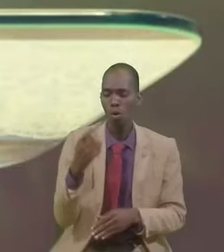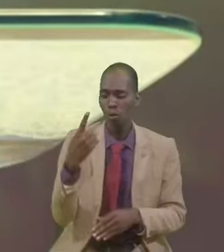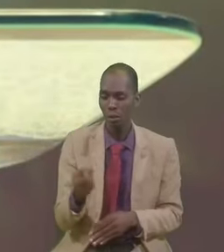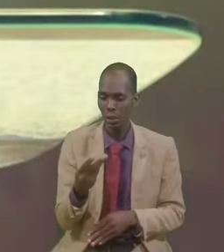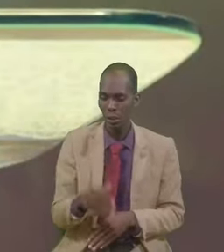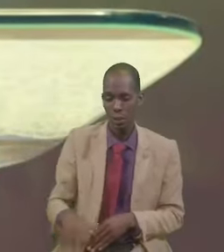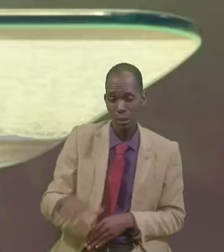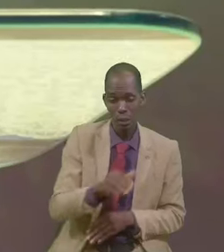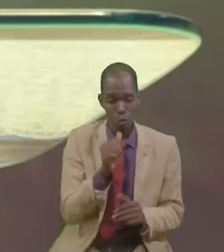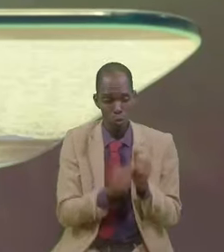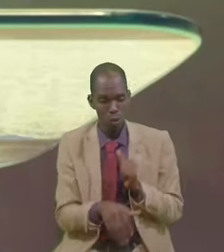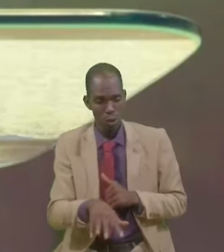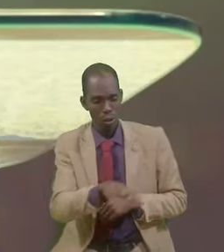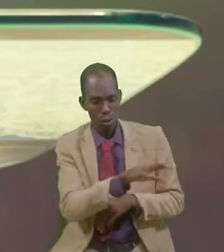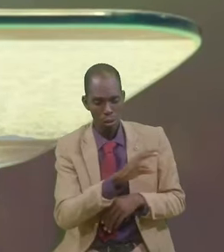exploré.